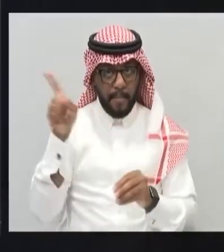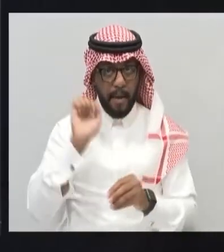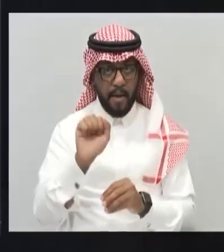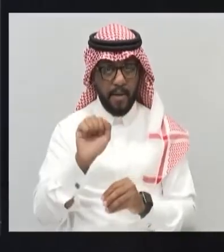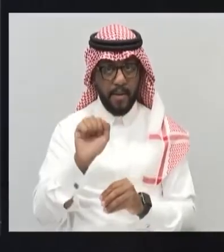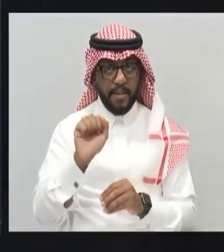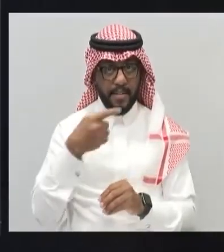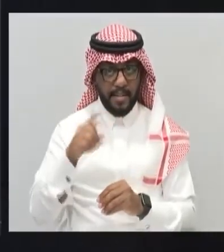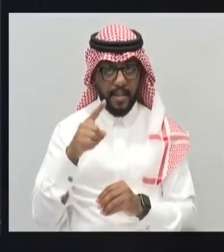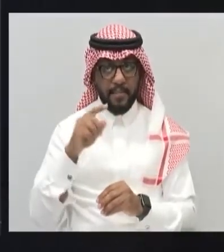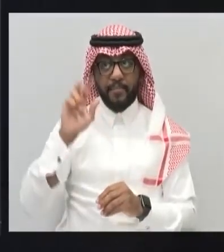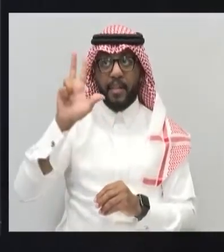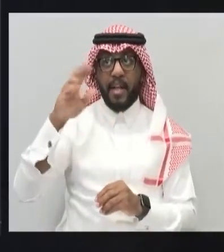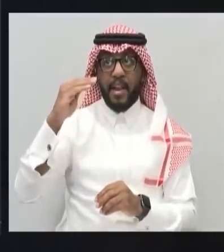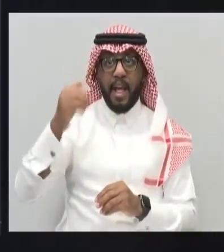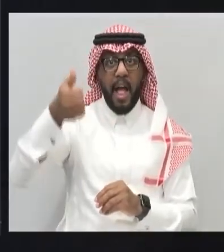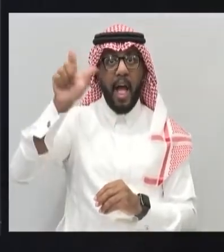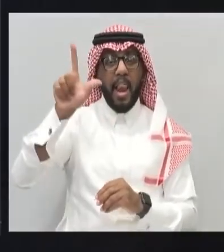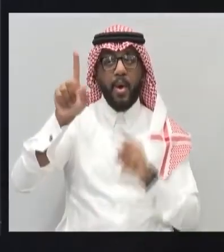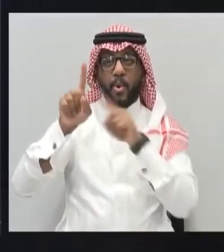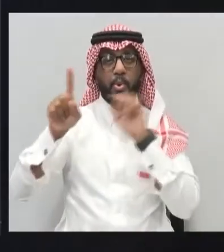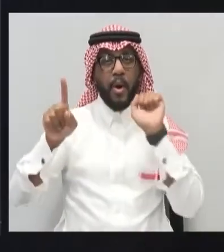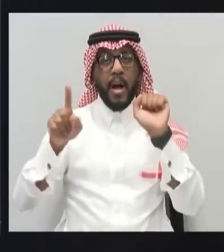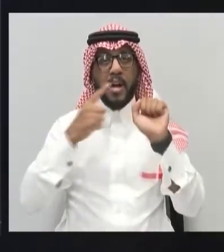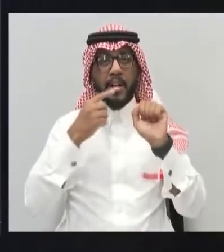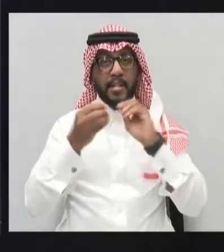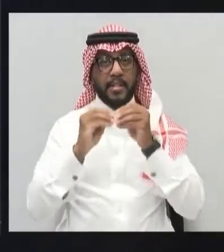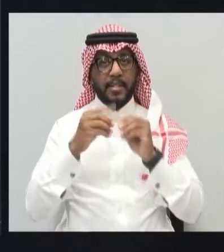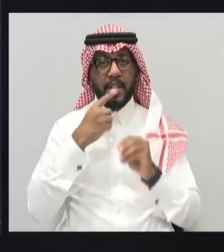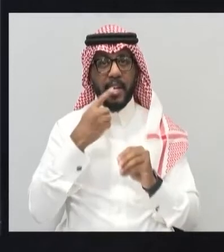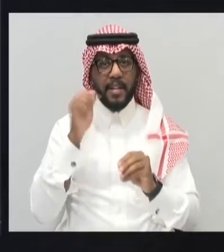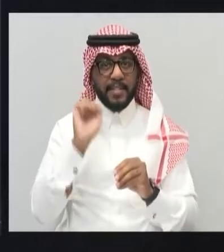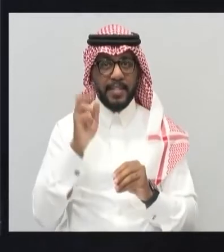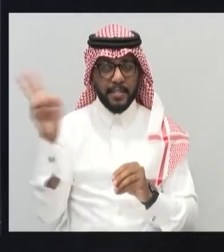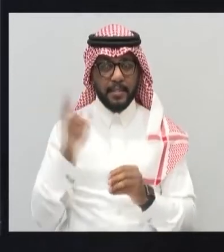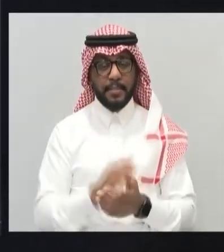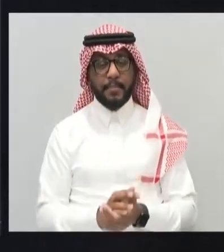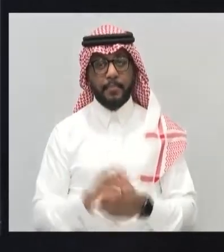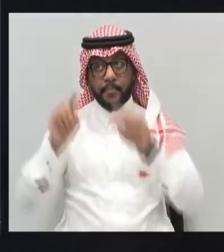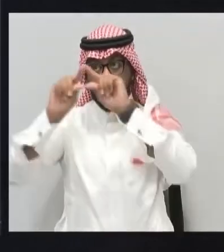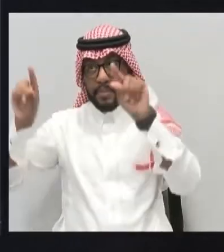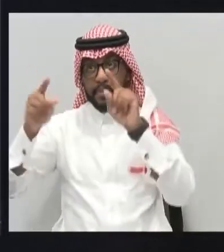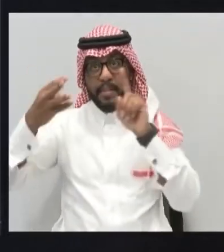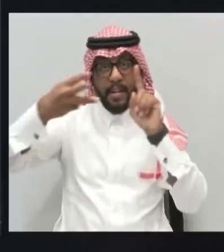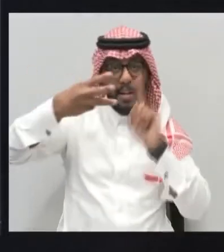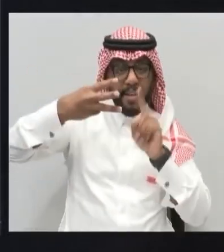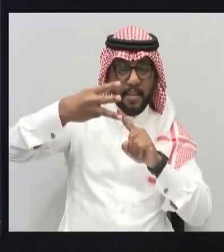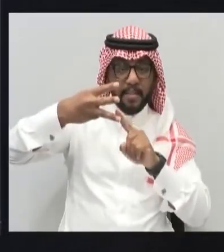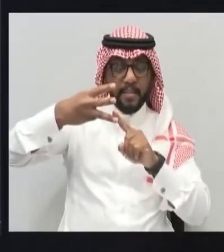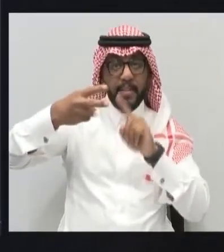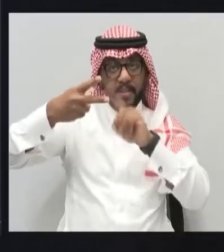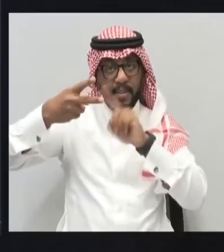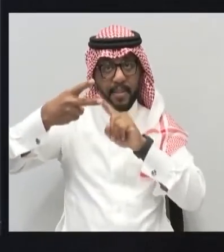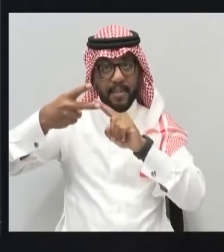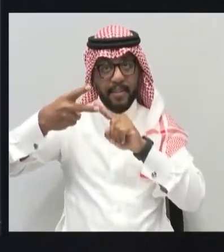الحال واضح كما ترون في اللون الاحمر اذا في الجمله الاولى الحال مولودا غذوتك كيف